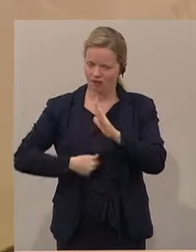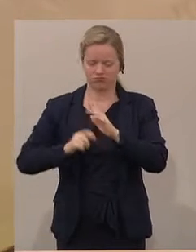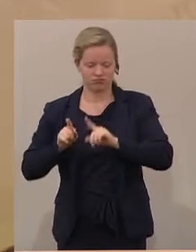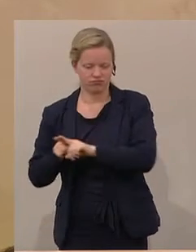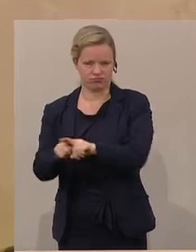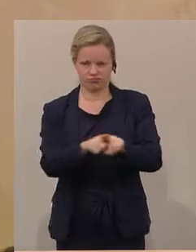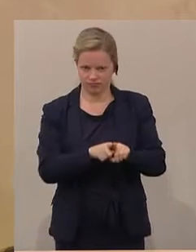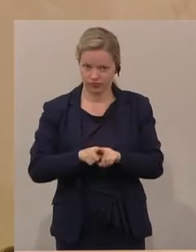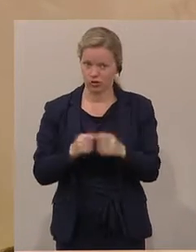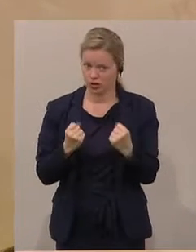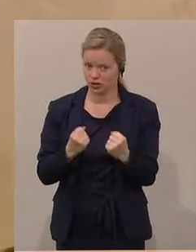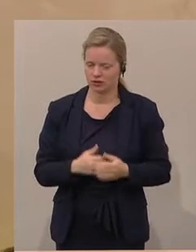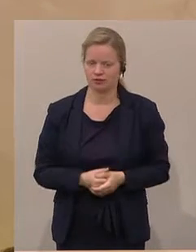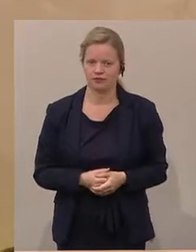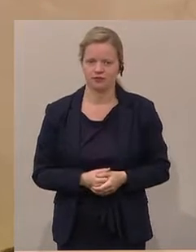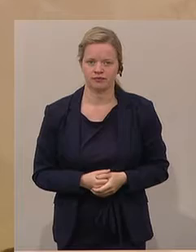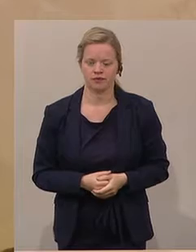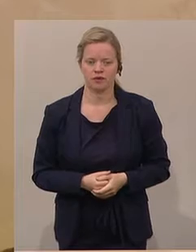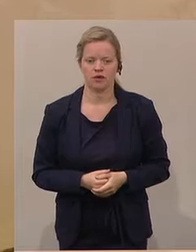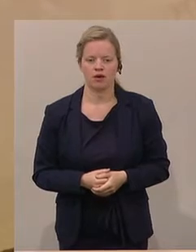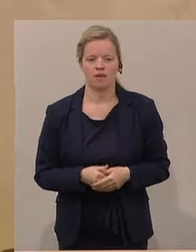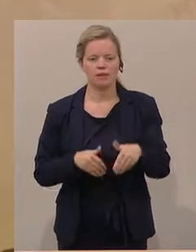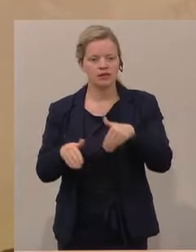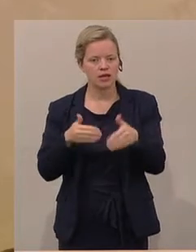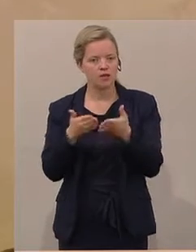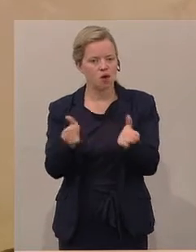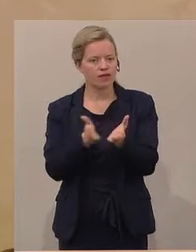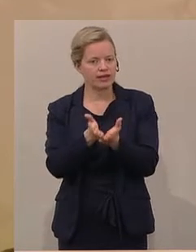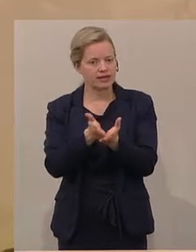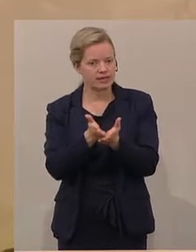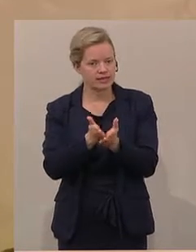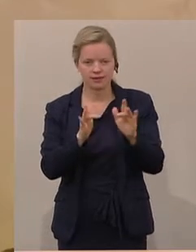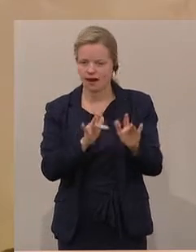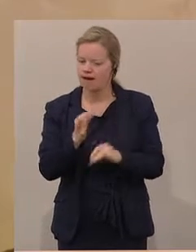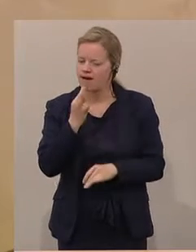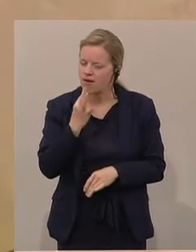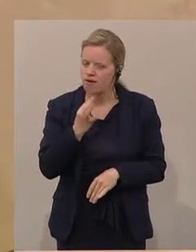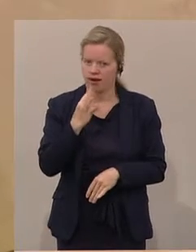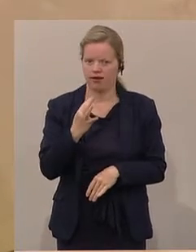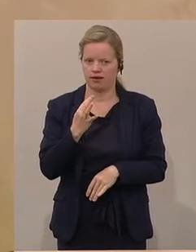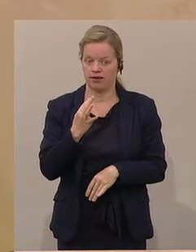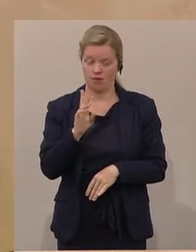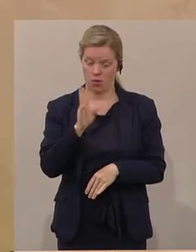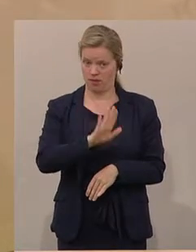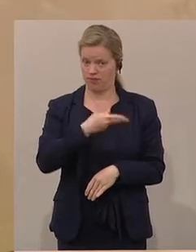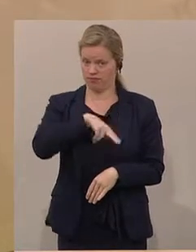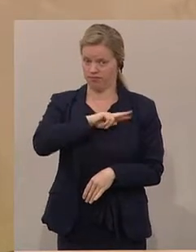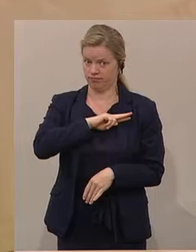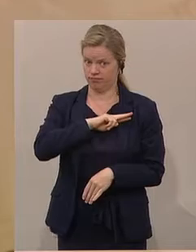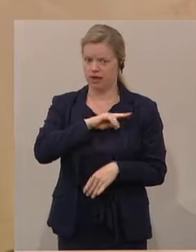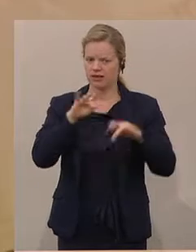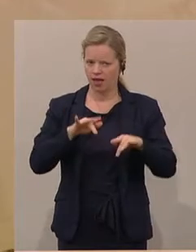standardisiert sicherstellen wollen. Und das Ministerium für öffentlichen Dienst hat hier ganz konkret sozusagen im Rahmen seiner Zuständigkeiten